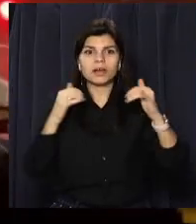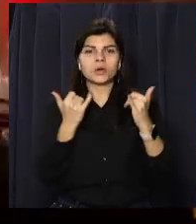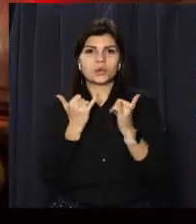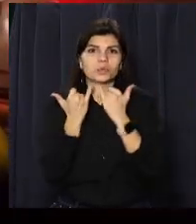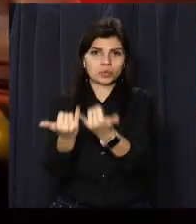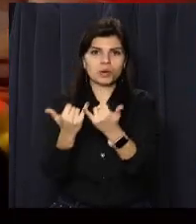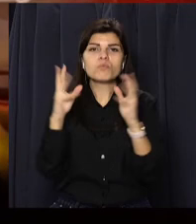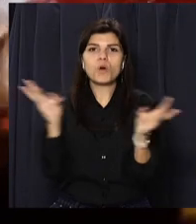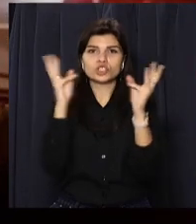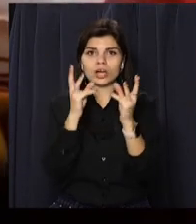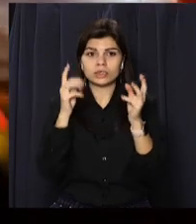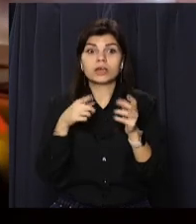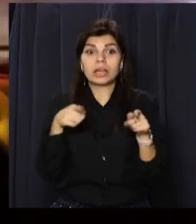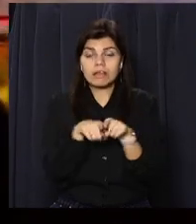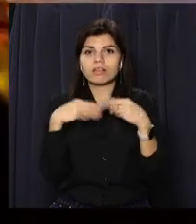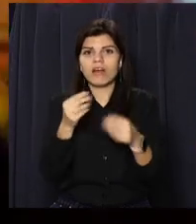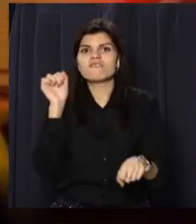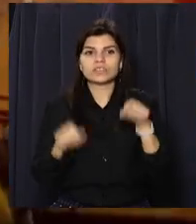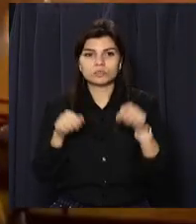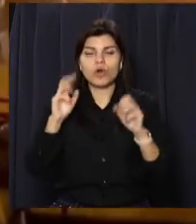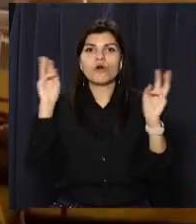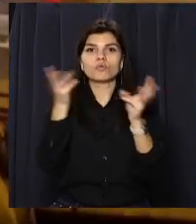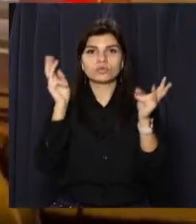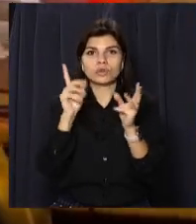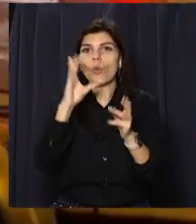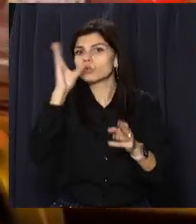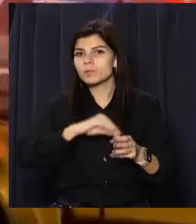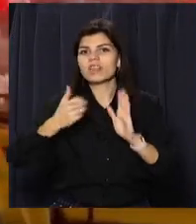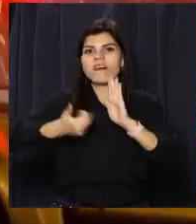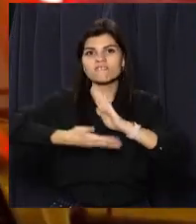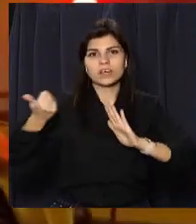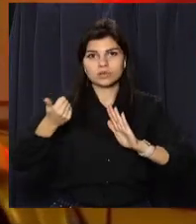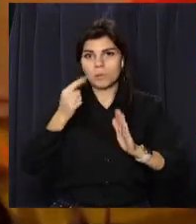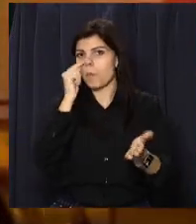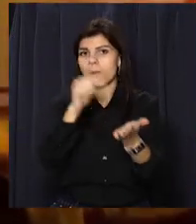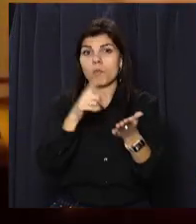роз'їхались в різні боки і таким чином дали змогу вогнеборцям встигнути на виклик.